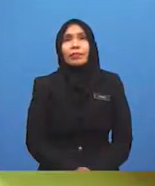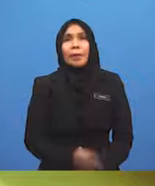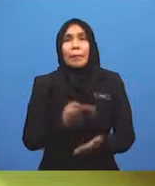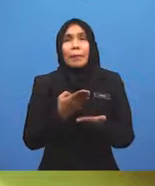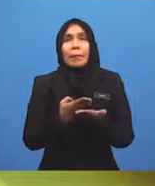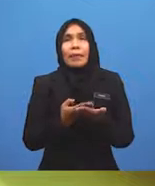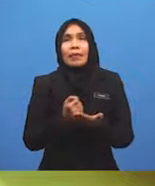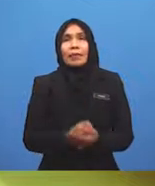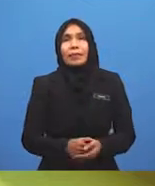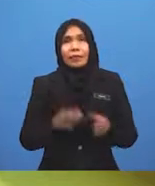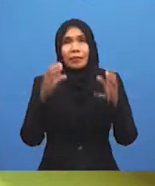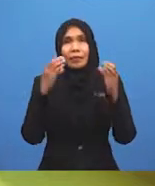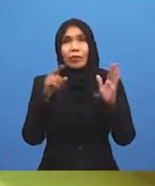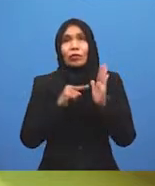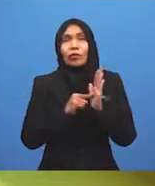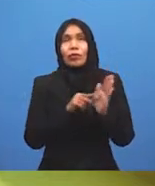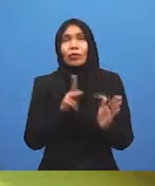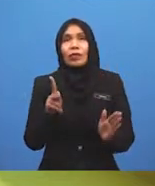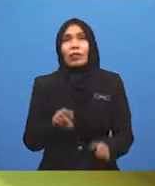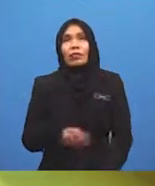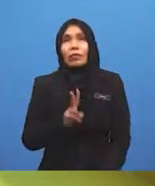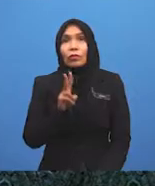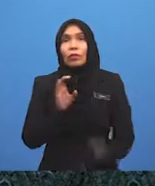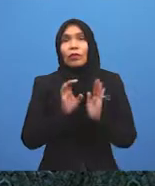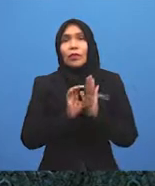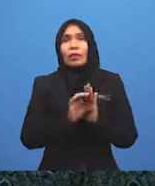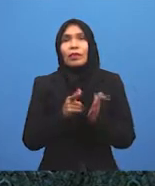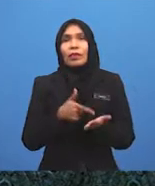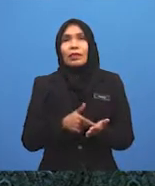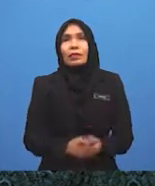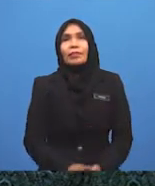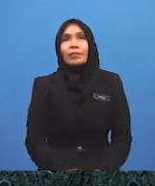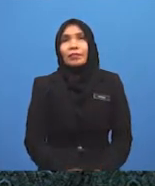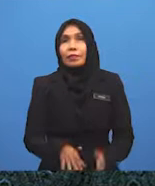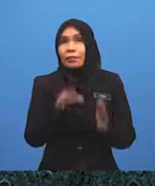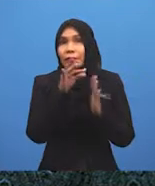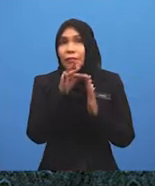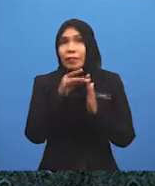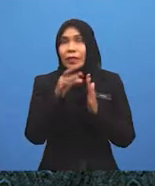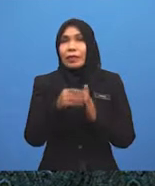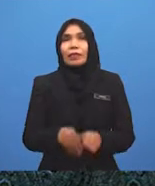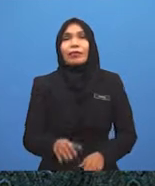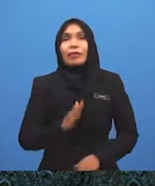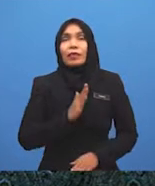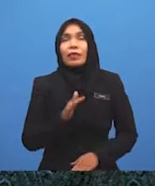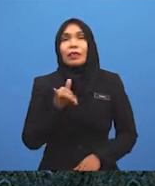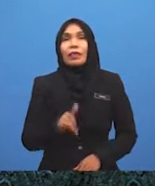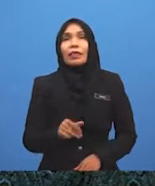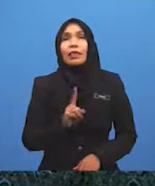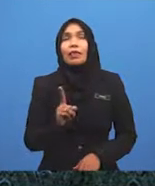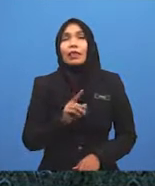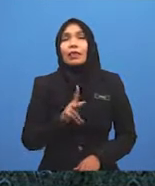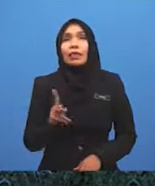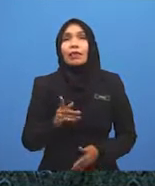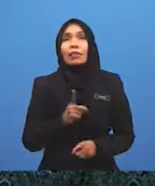Baik, cikgu tunjukkan dua gambar lagi. Cuba pilih adab berpakaian yang manakah